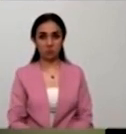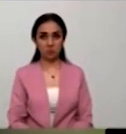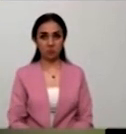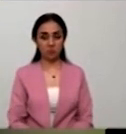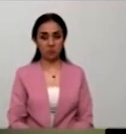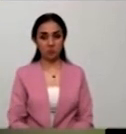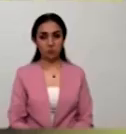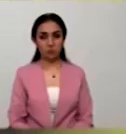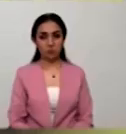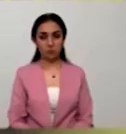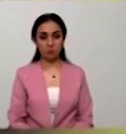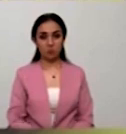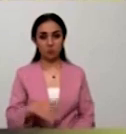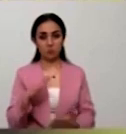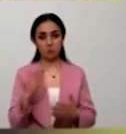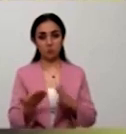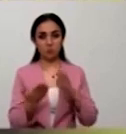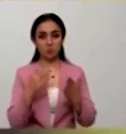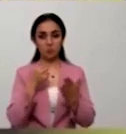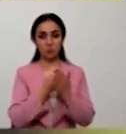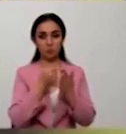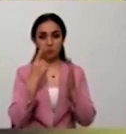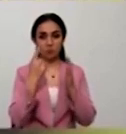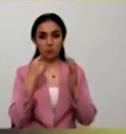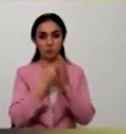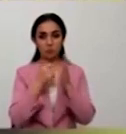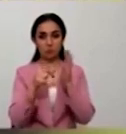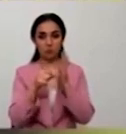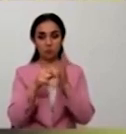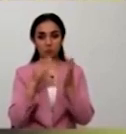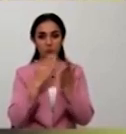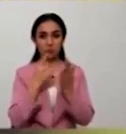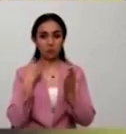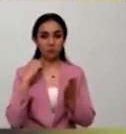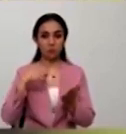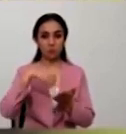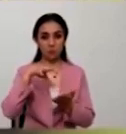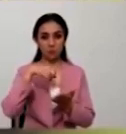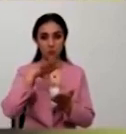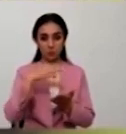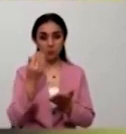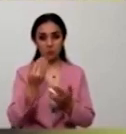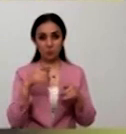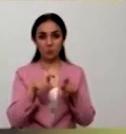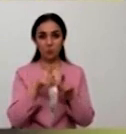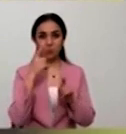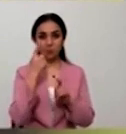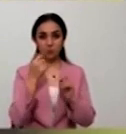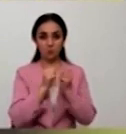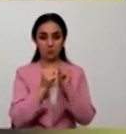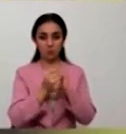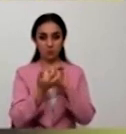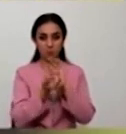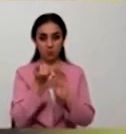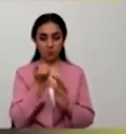İkinci misol. Tomonlari 1'dan 6'gacha raqamlangan, ya'ni o'yin toshlarida bir dona o'yin toshini oladigan